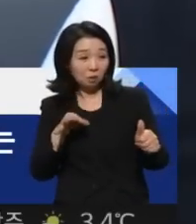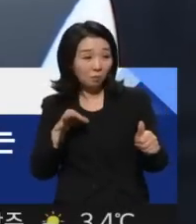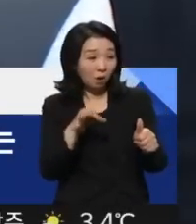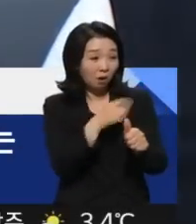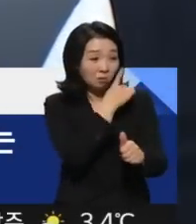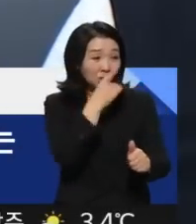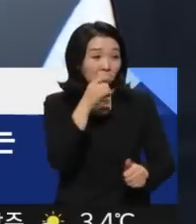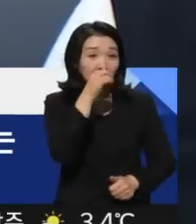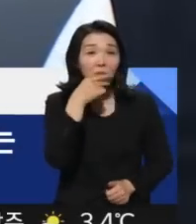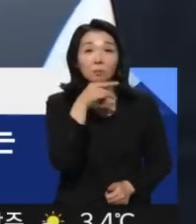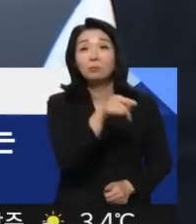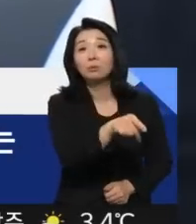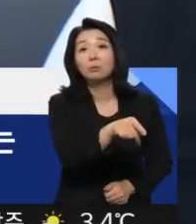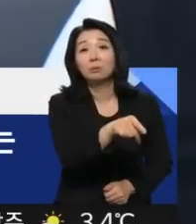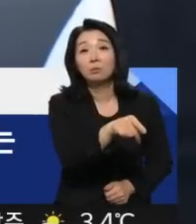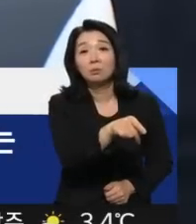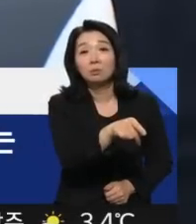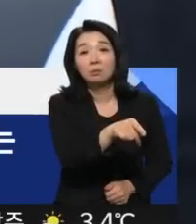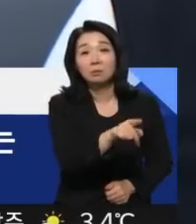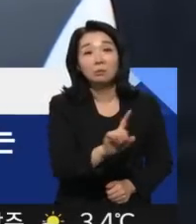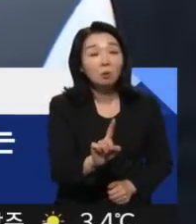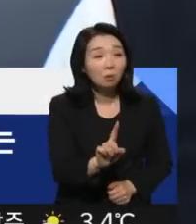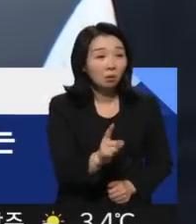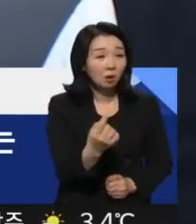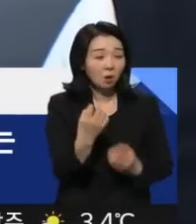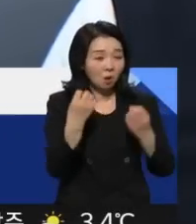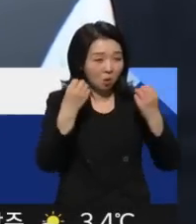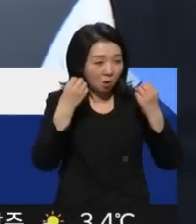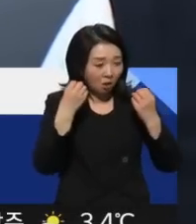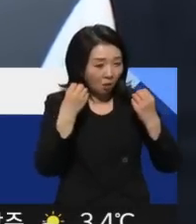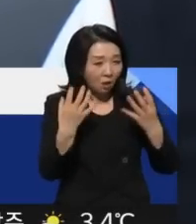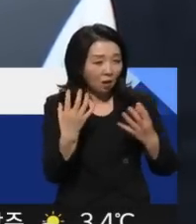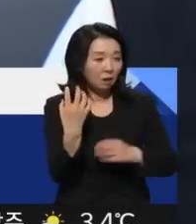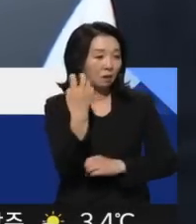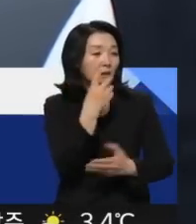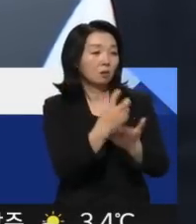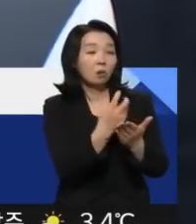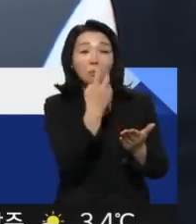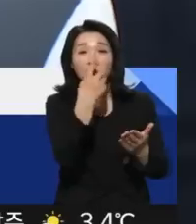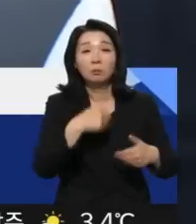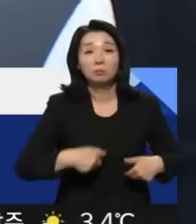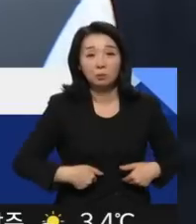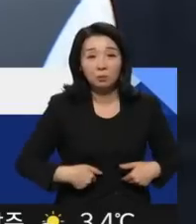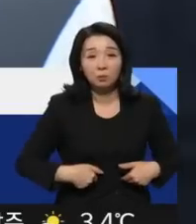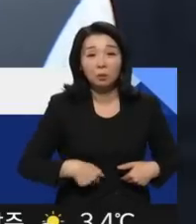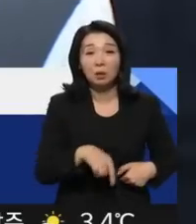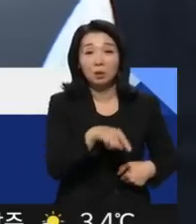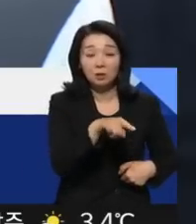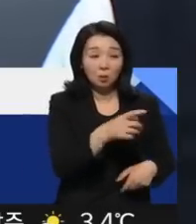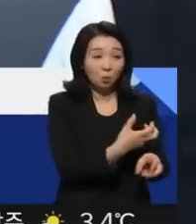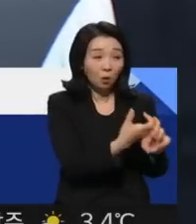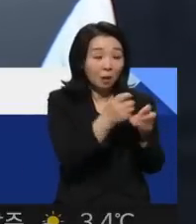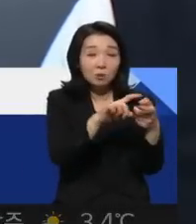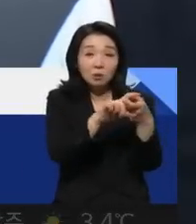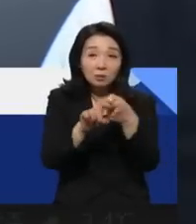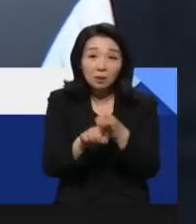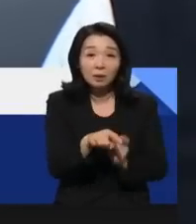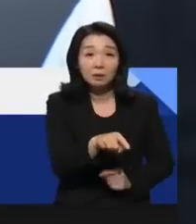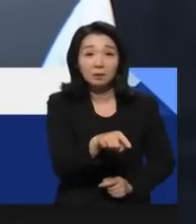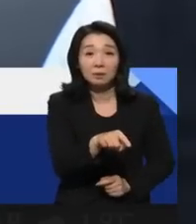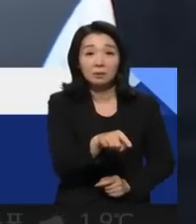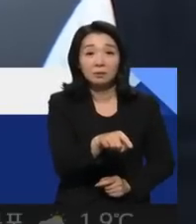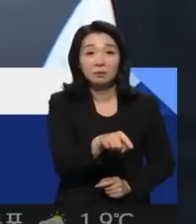있는 것인지 여기에 대해서는 근본적인 검토가 가능하기 때문에 이런 부분들도 화물연대가